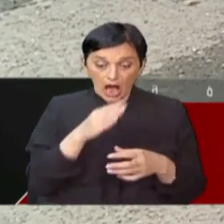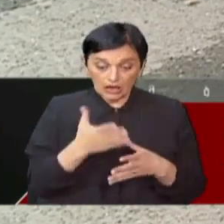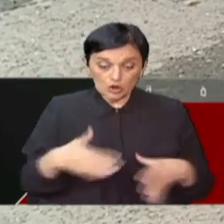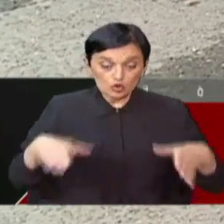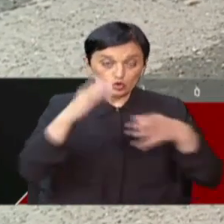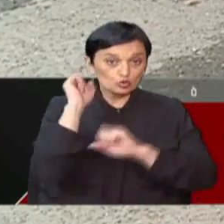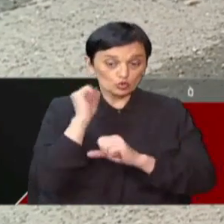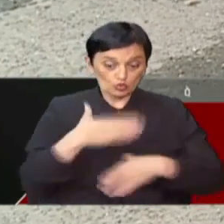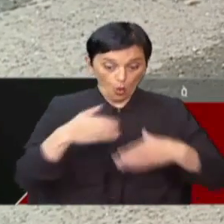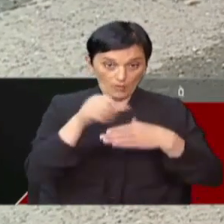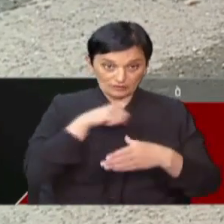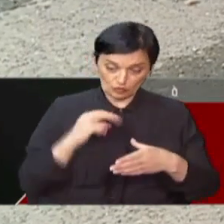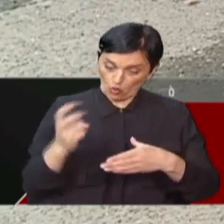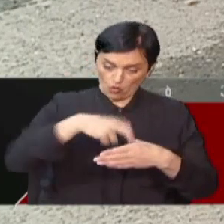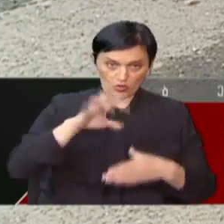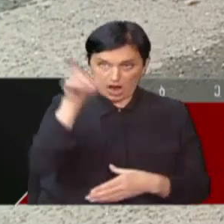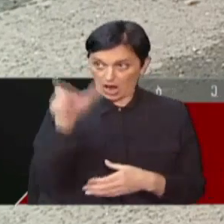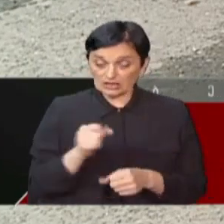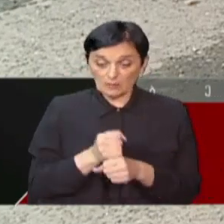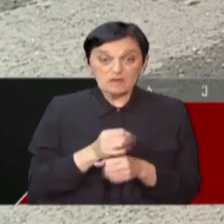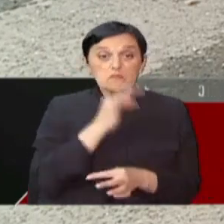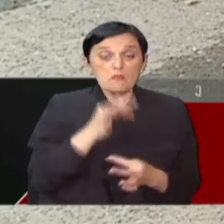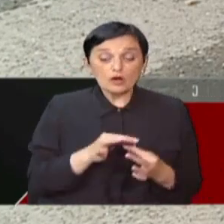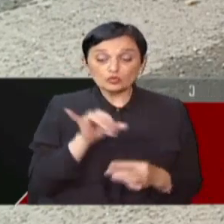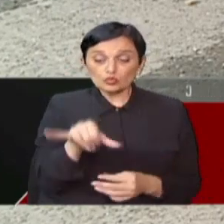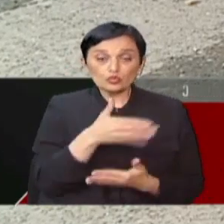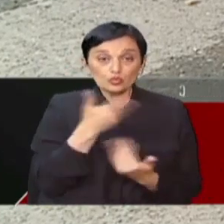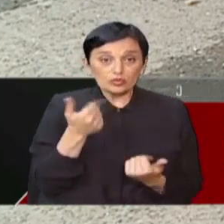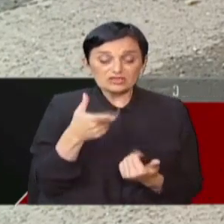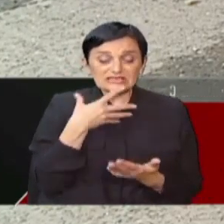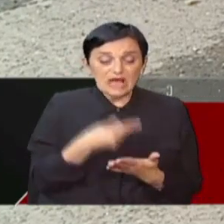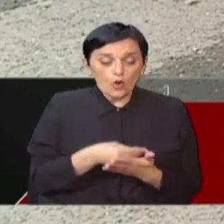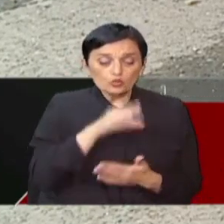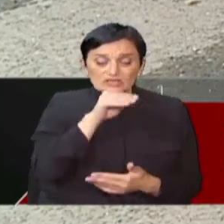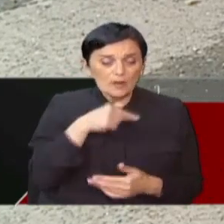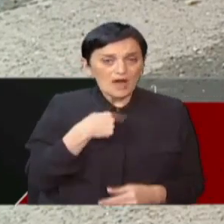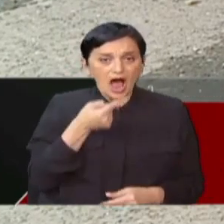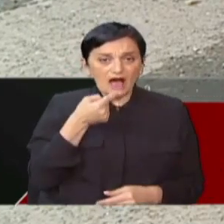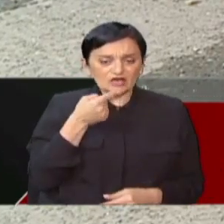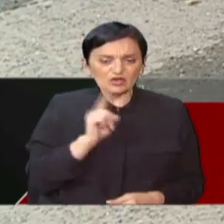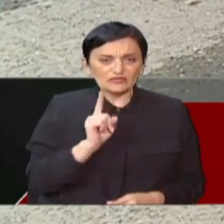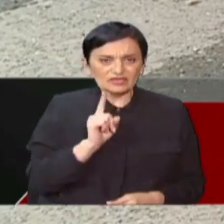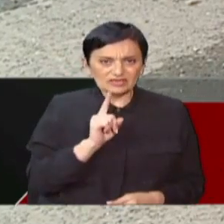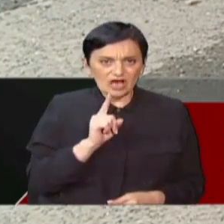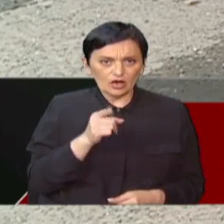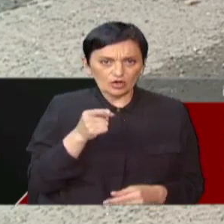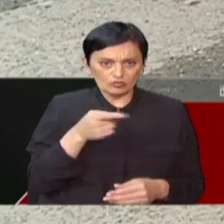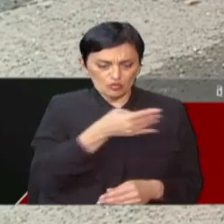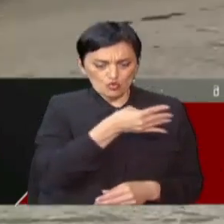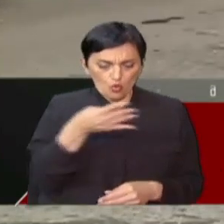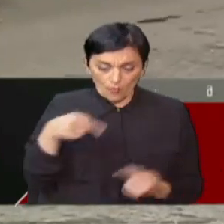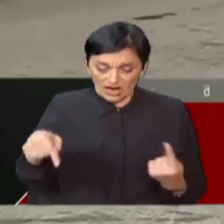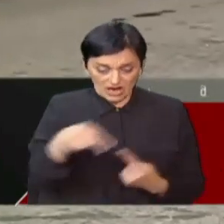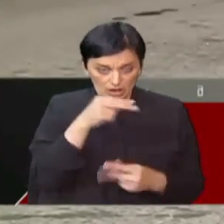ხო ეს გააკეთა ადამიანმა. ეს რომ არ აგაქვს პასუხისმგებლობა, შენ შესაკუთარ ძაღლზე აღარ გეუბნები, რომ გარშემო და კორპუსთან რა იმას